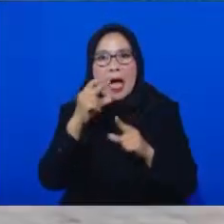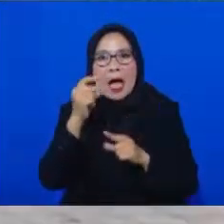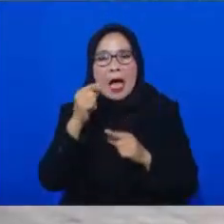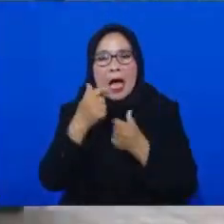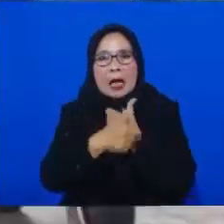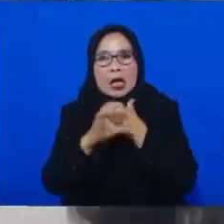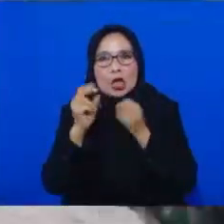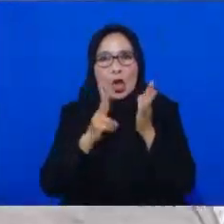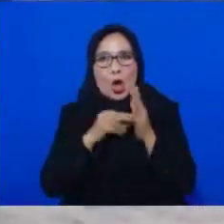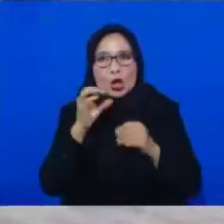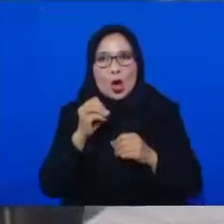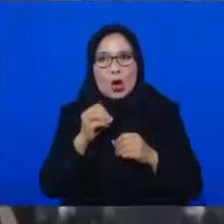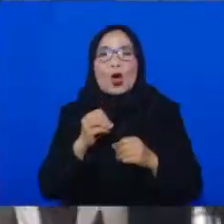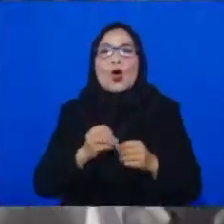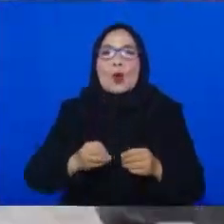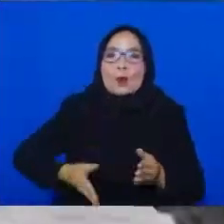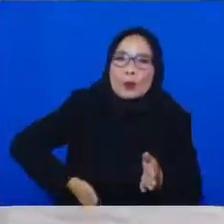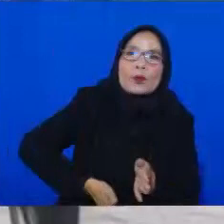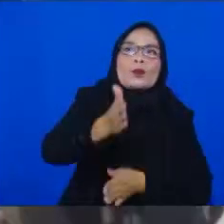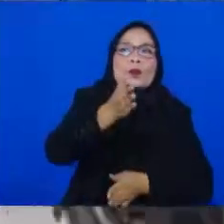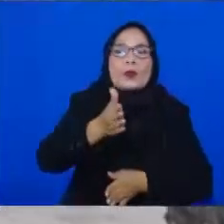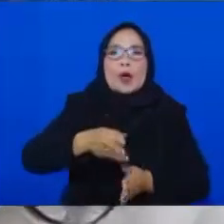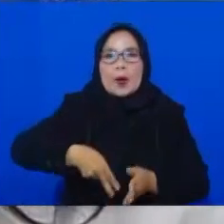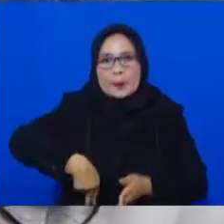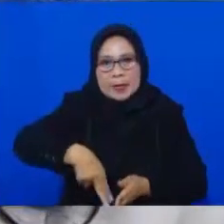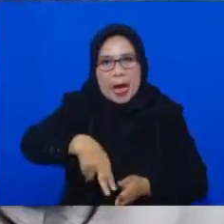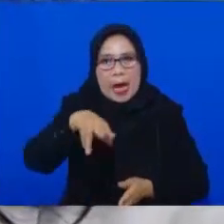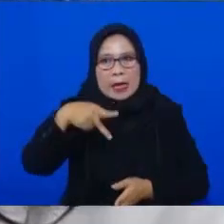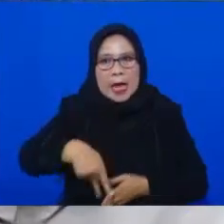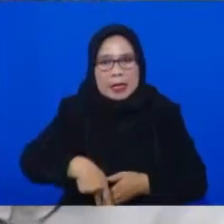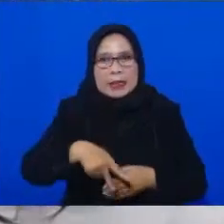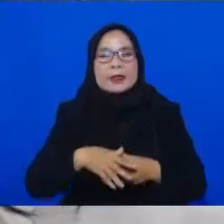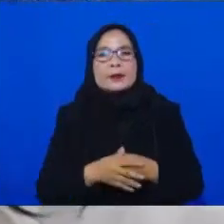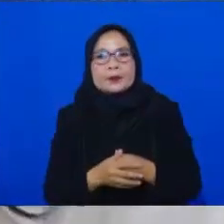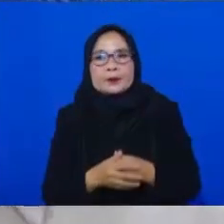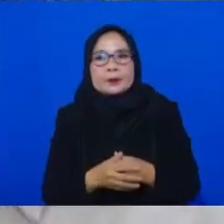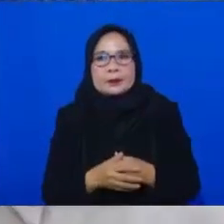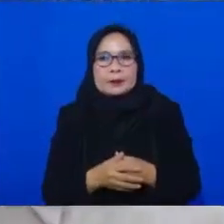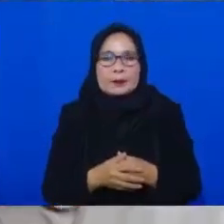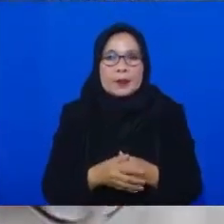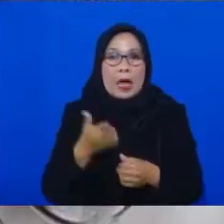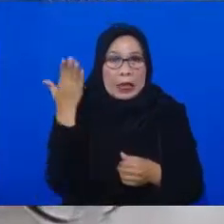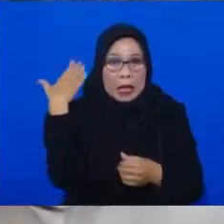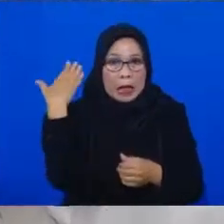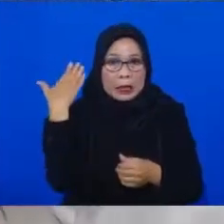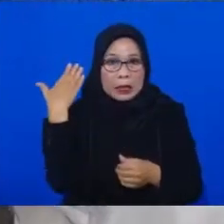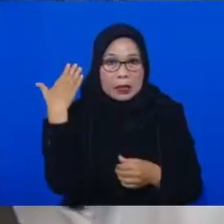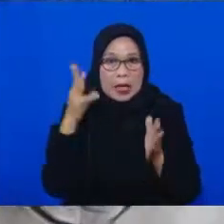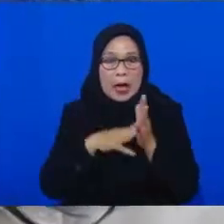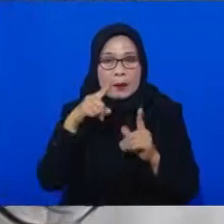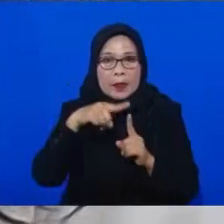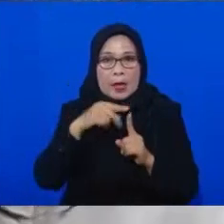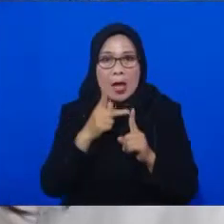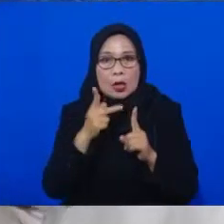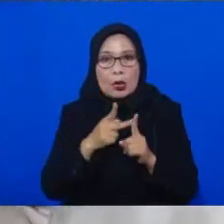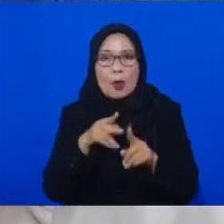menerobos jalur pejalan kaki. Tadi sama perjalanan dari rumah sih belum, ternyata pas di arteri tadi MT Haryono udah mulai macet,